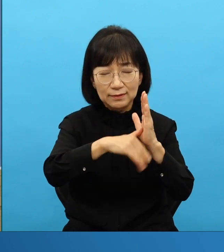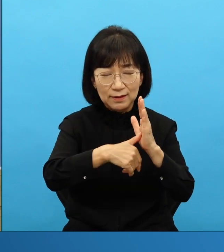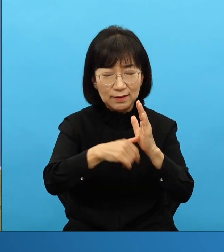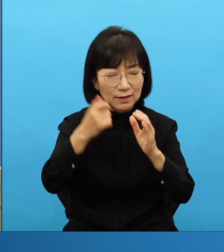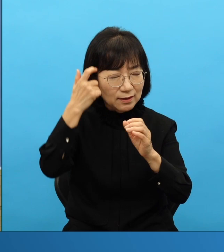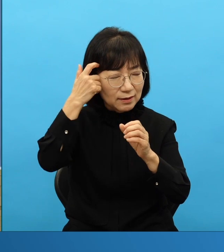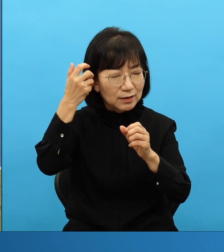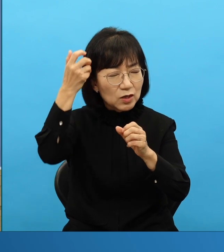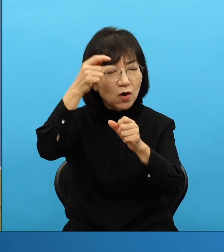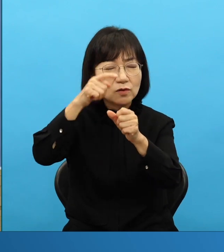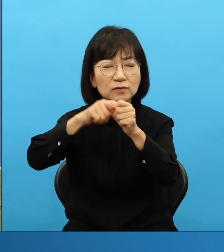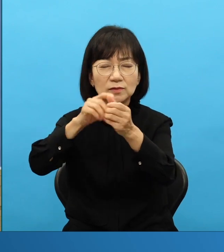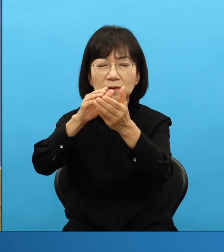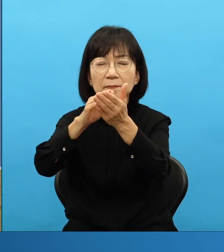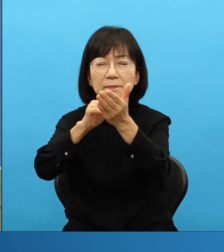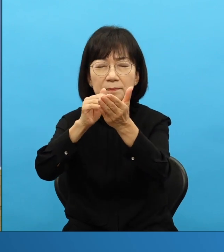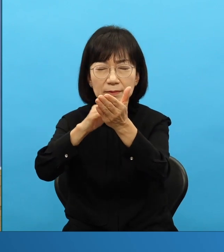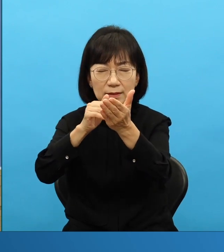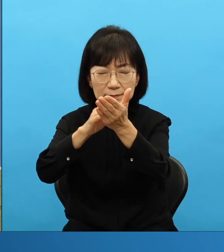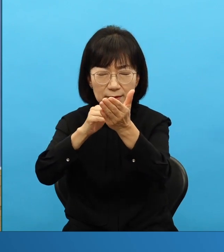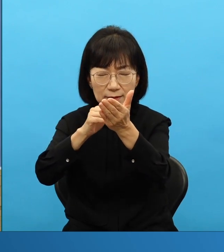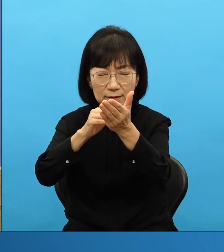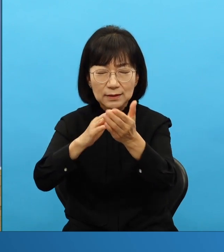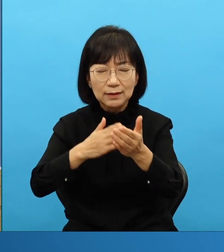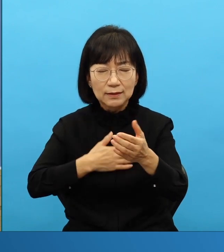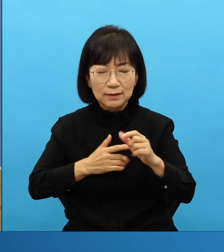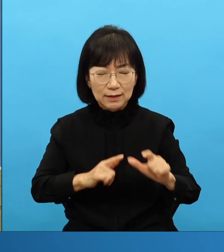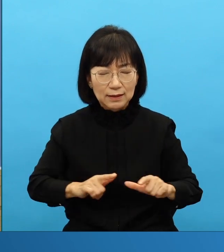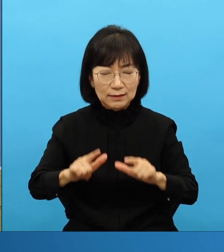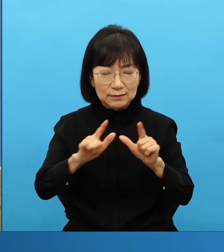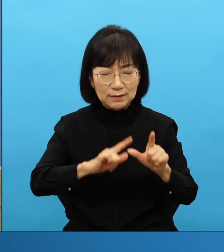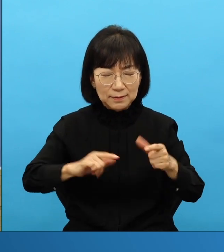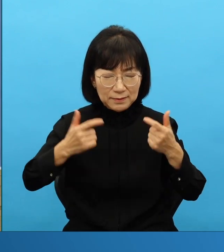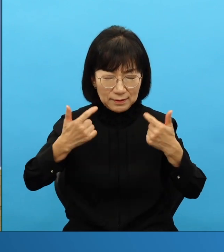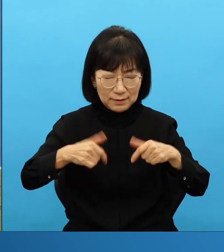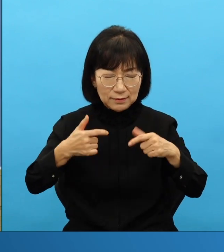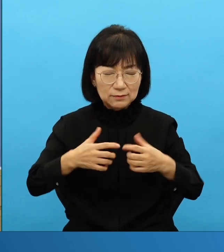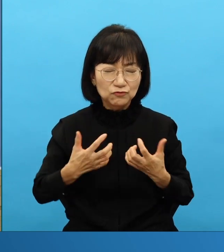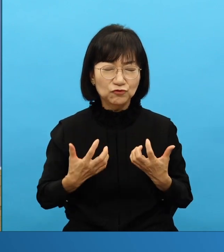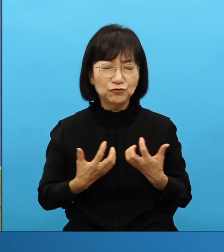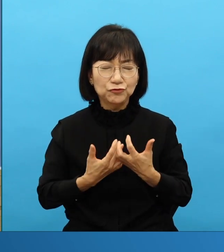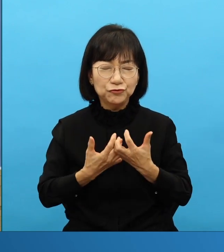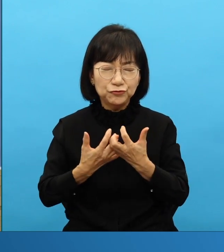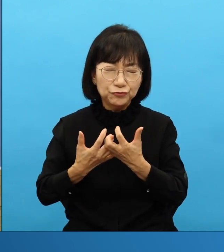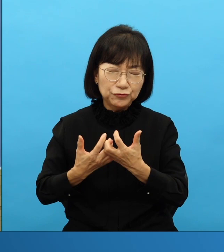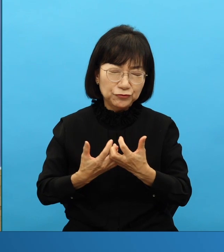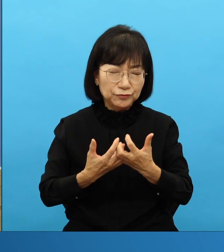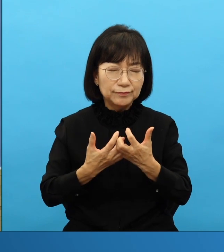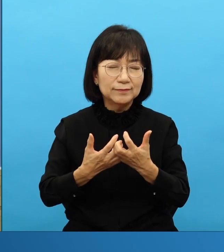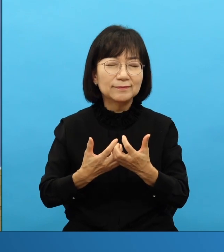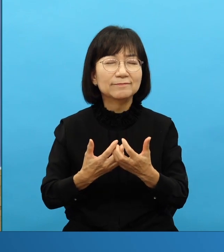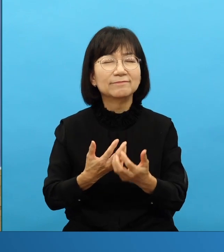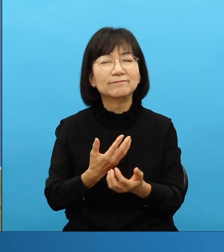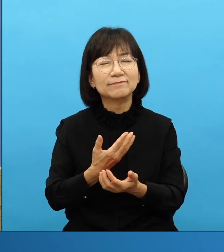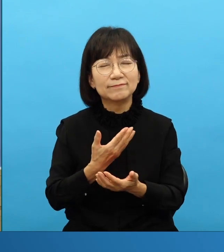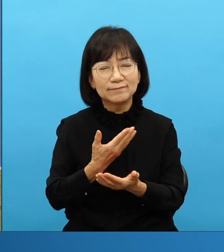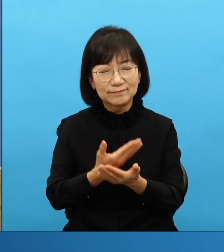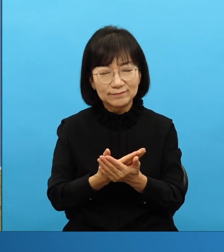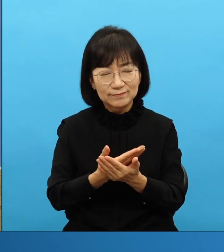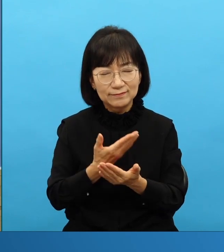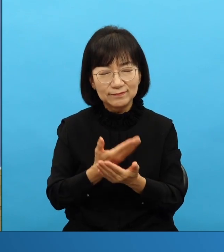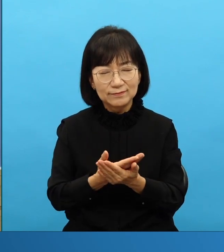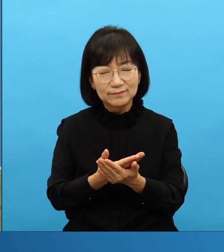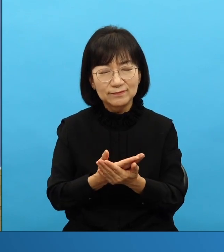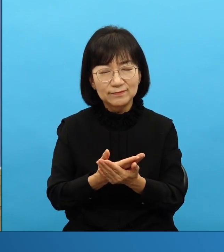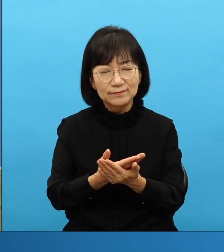날마다 우리의 삶 속에 늘 충만하게 역사하여 주옵소서. And may the spiritual blessings and powers inside of worship be abundantly working upon us and arise